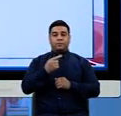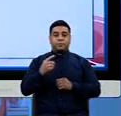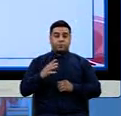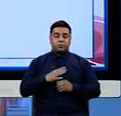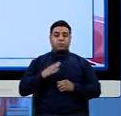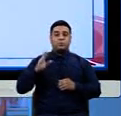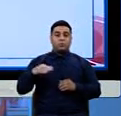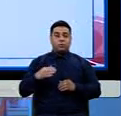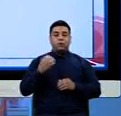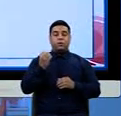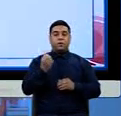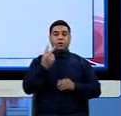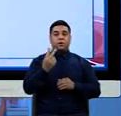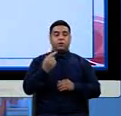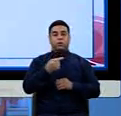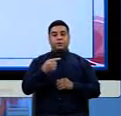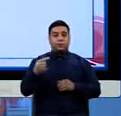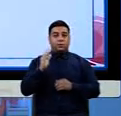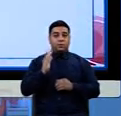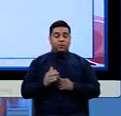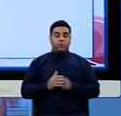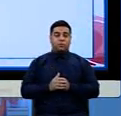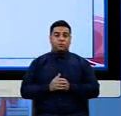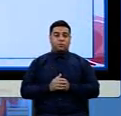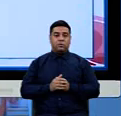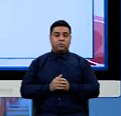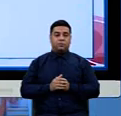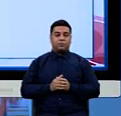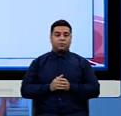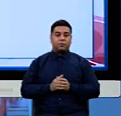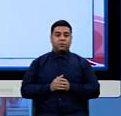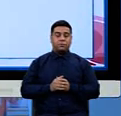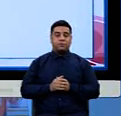ayrildi. Undan keyin yana 2 sonini ayiramiz.